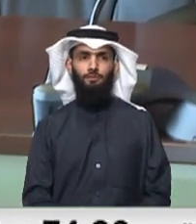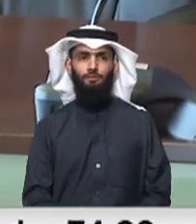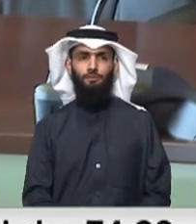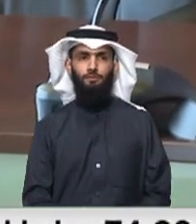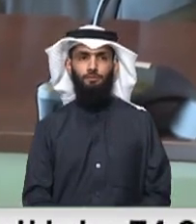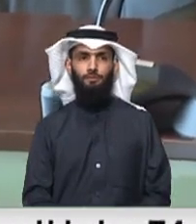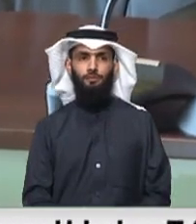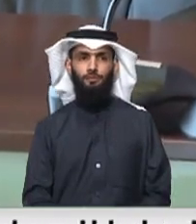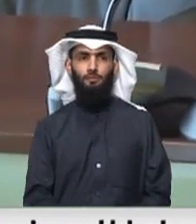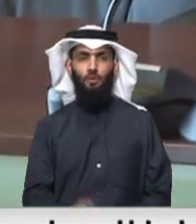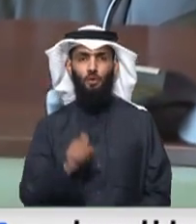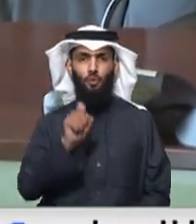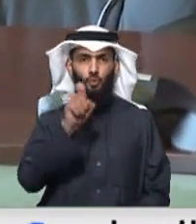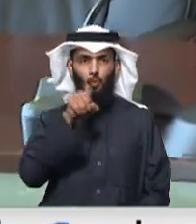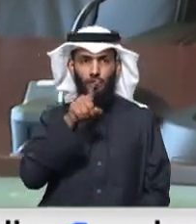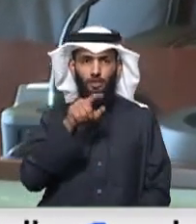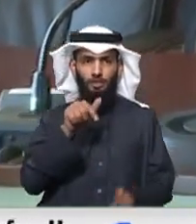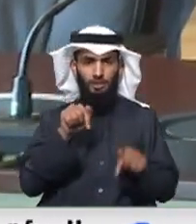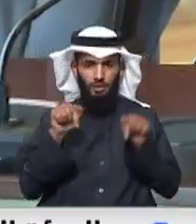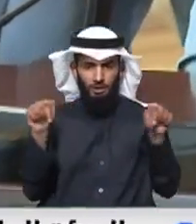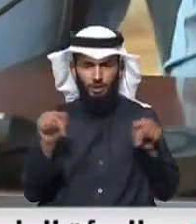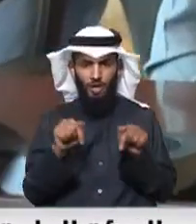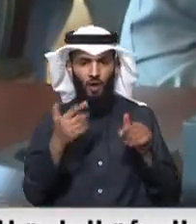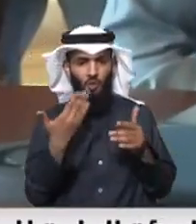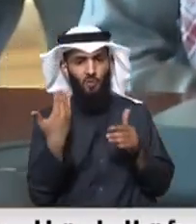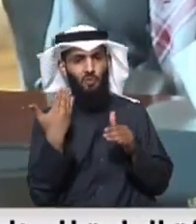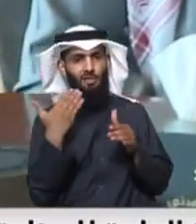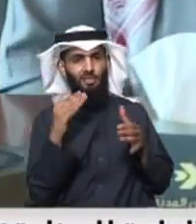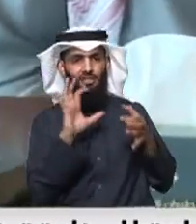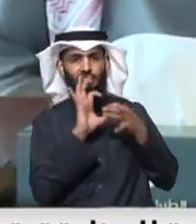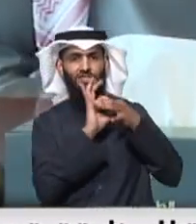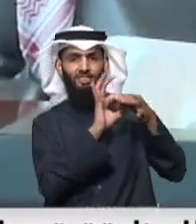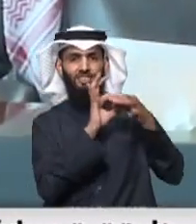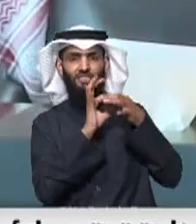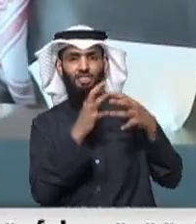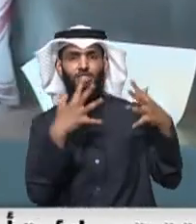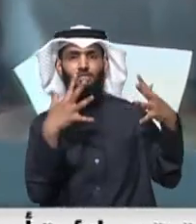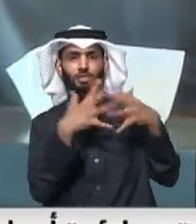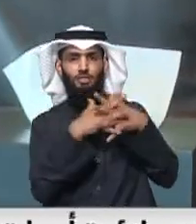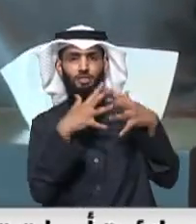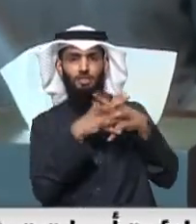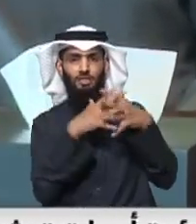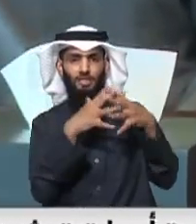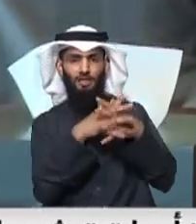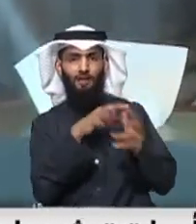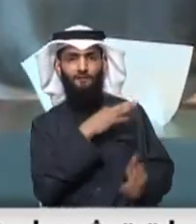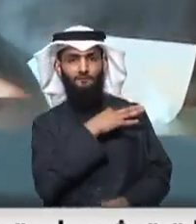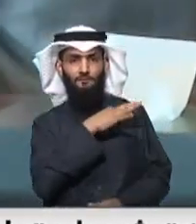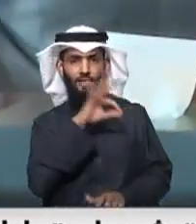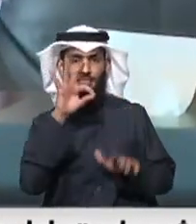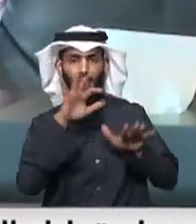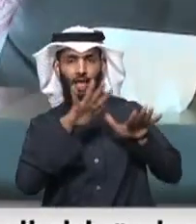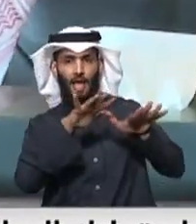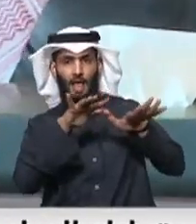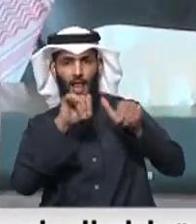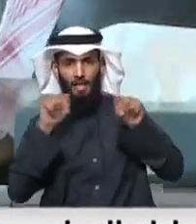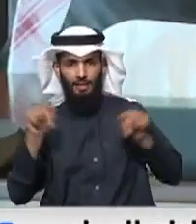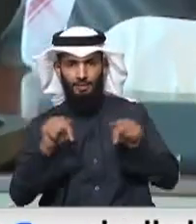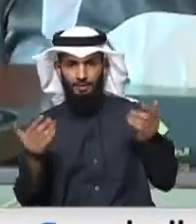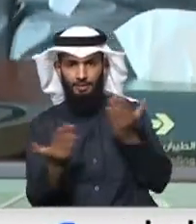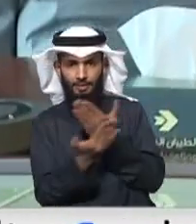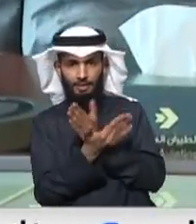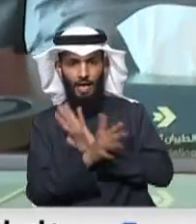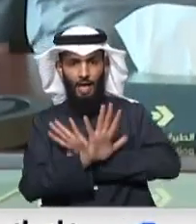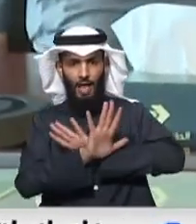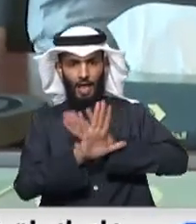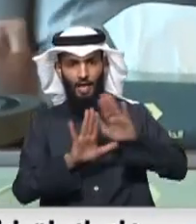بعد توقيعها مع الشركة الفرنسية كمشغل عالمي للملاحة، وقعت الإدارة العامة للطيران المدني